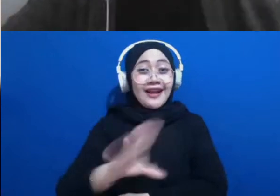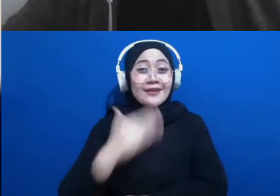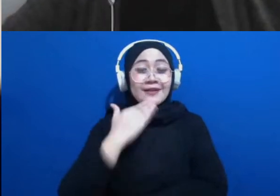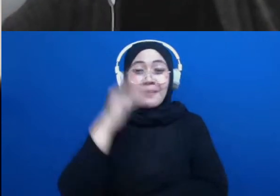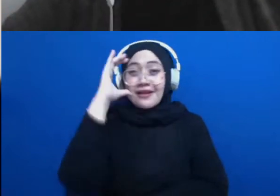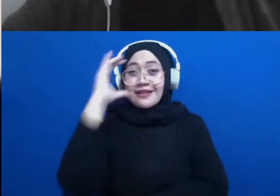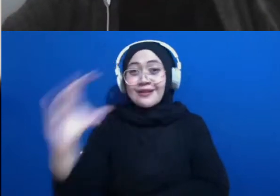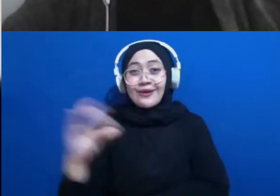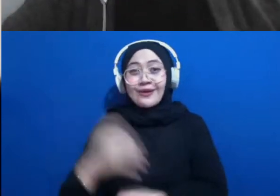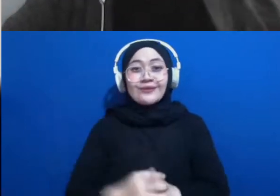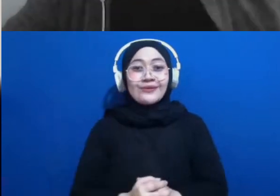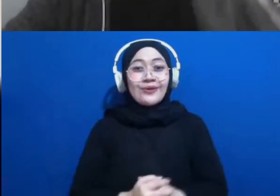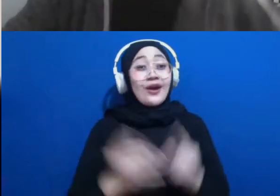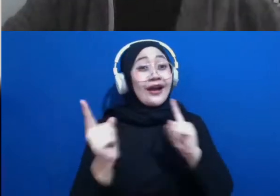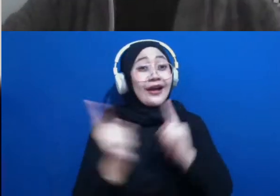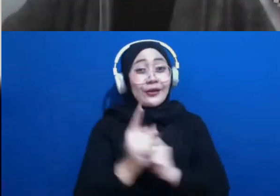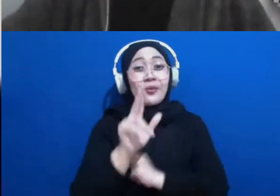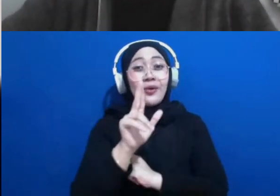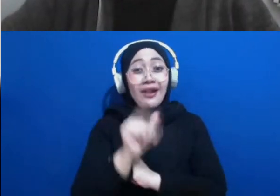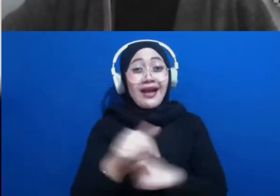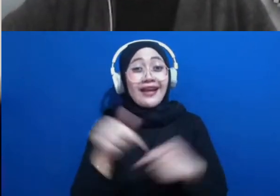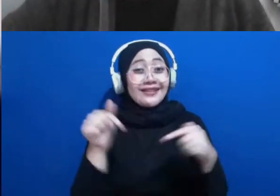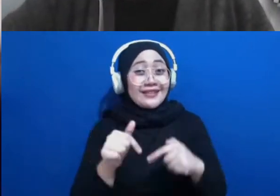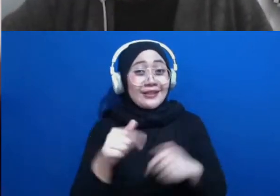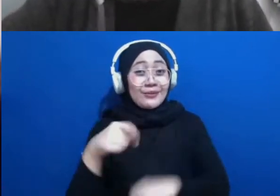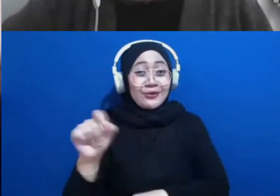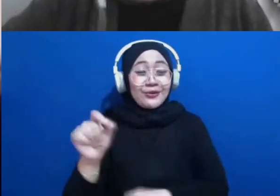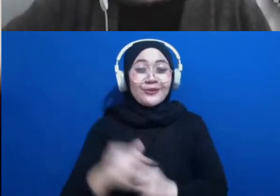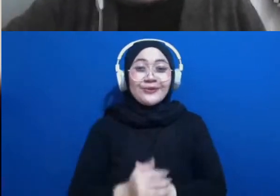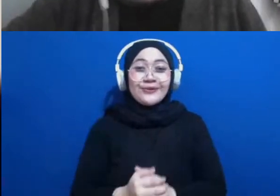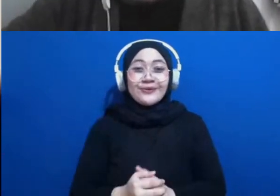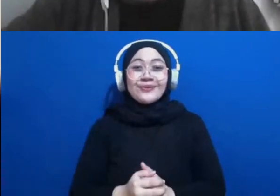Kita berjumpa lagi Kak Rachel di sini ya Kak ya.